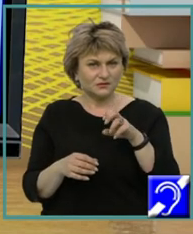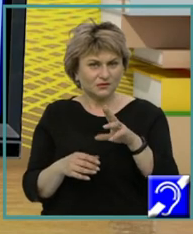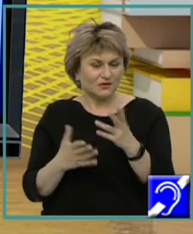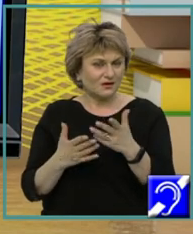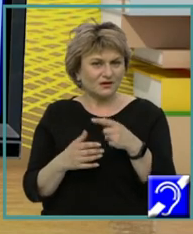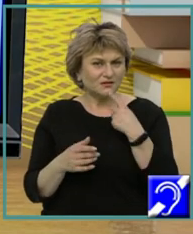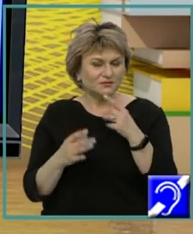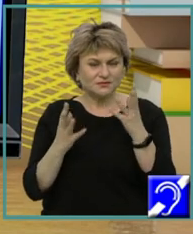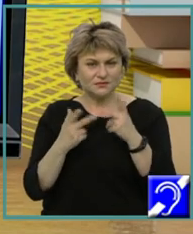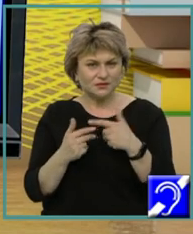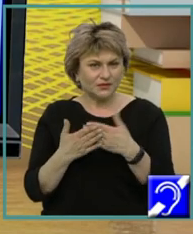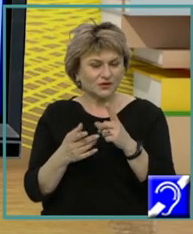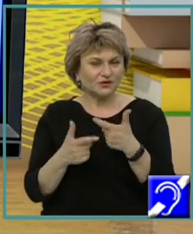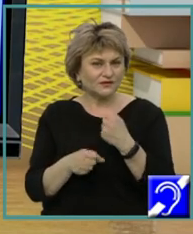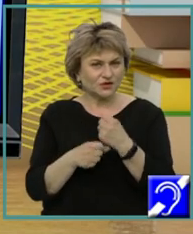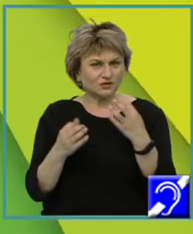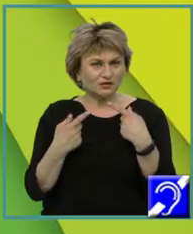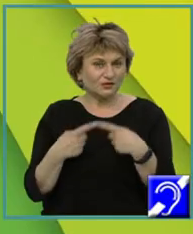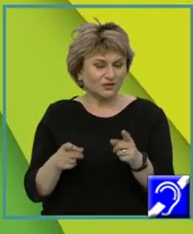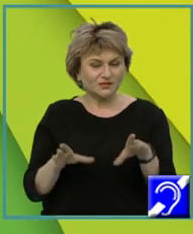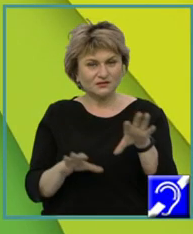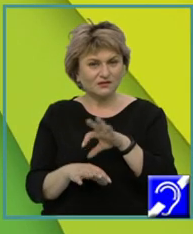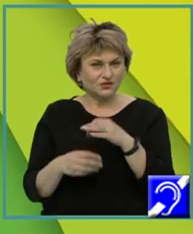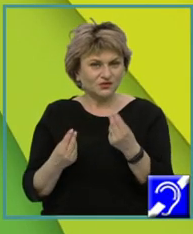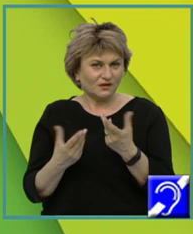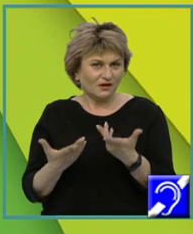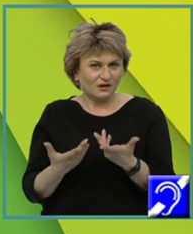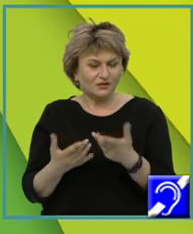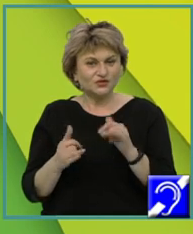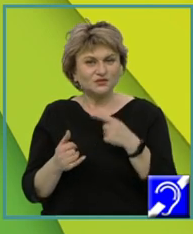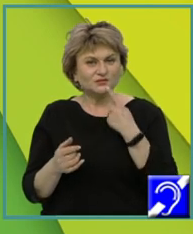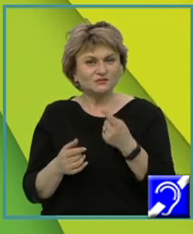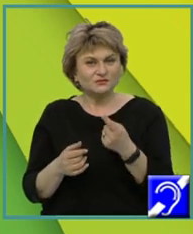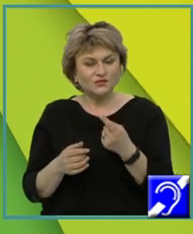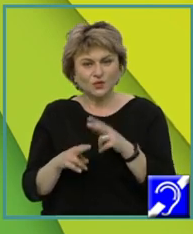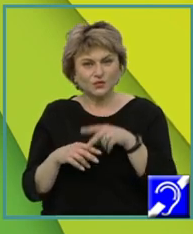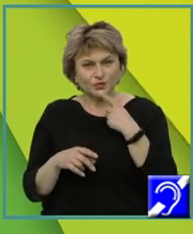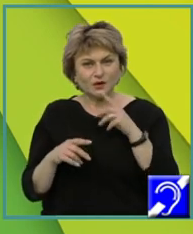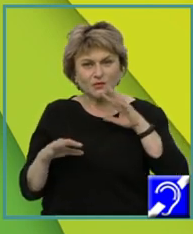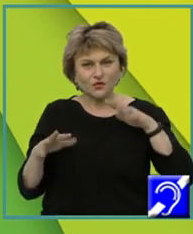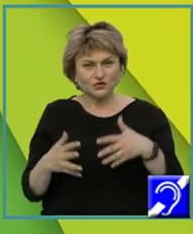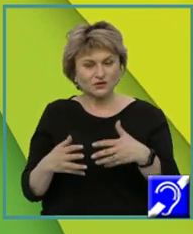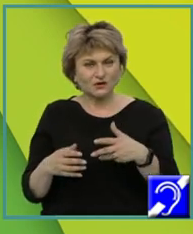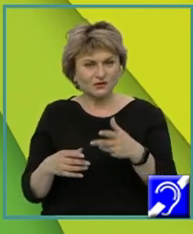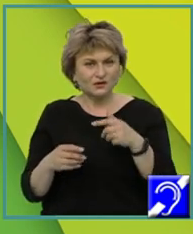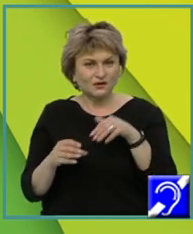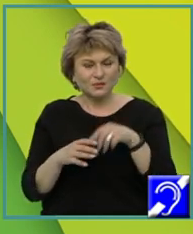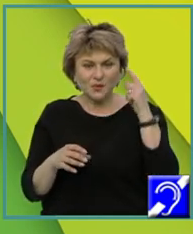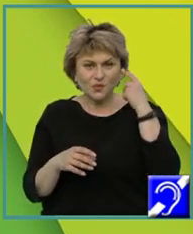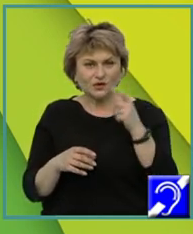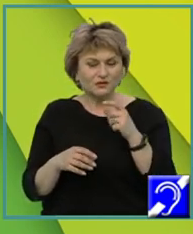nu ținem seama pentru că îl face deosebit de ceilalți cum ziceam adept al teoriei prostie ne concentrată în sintagma memorie